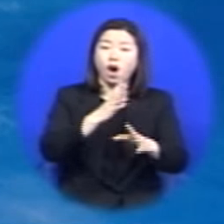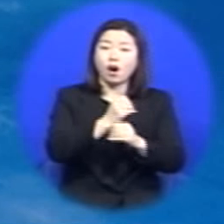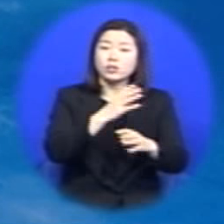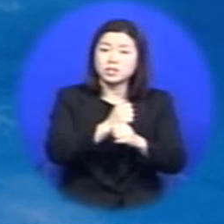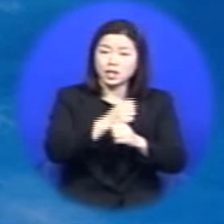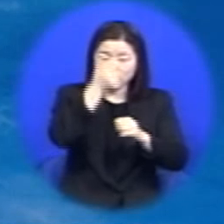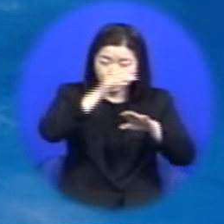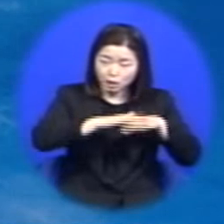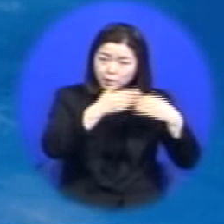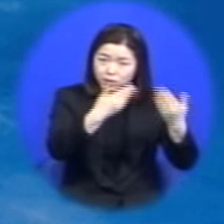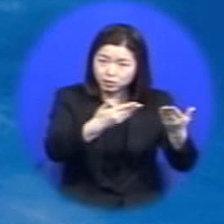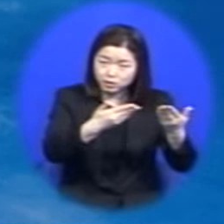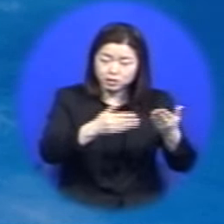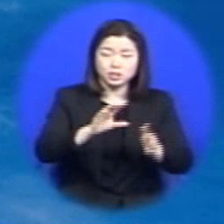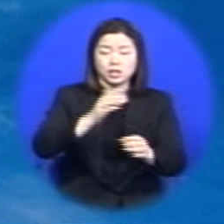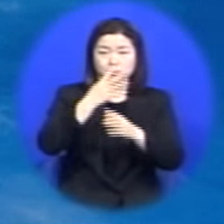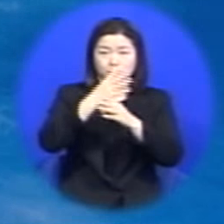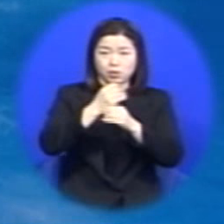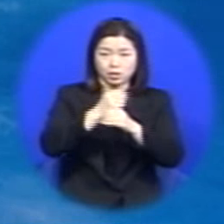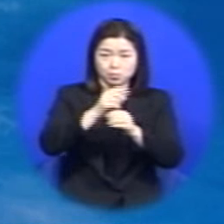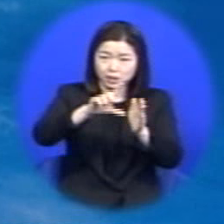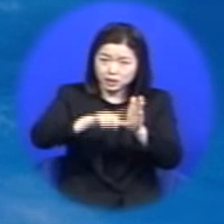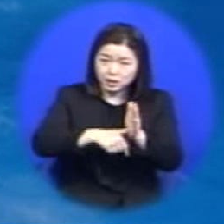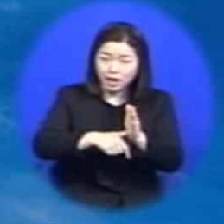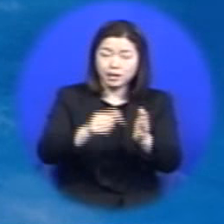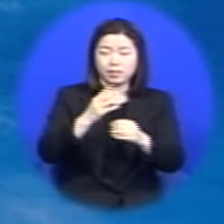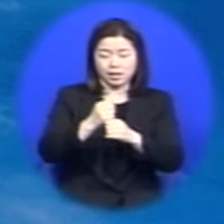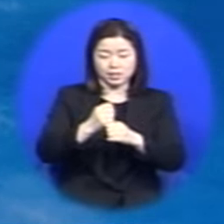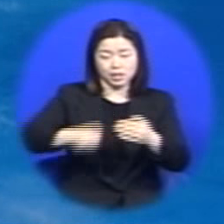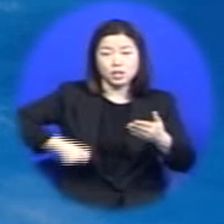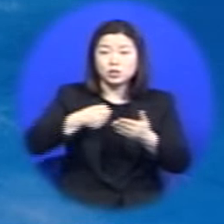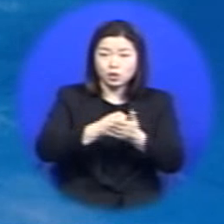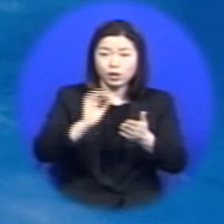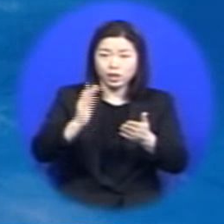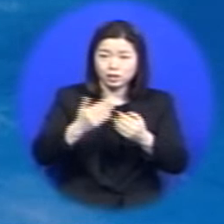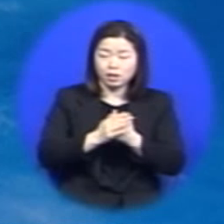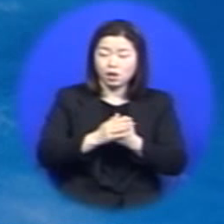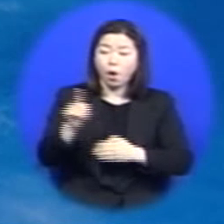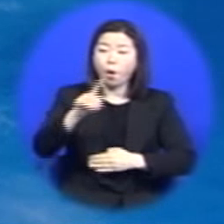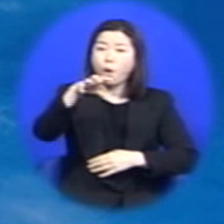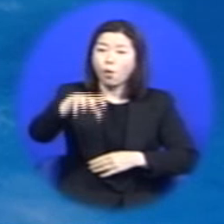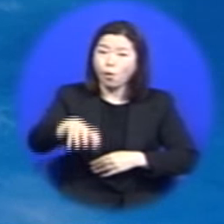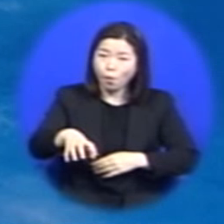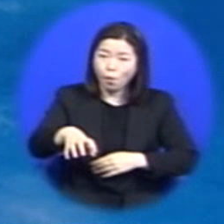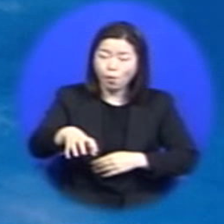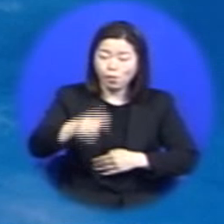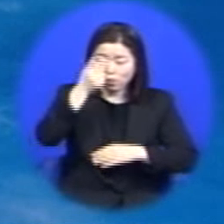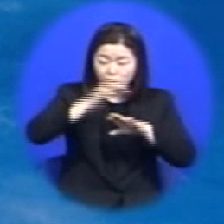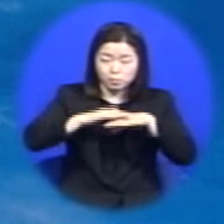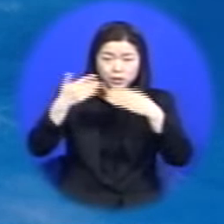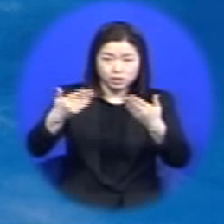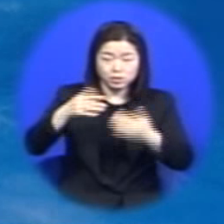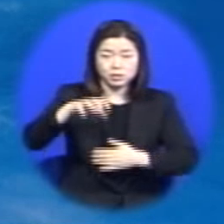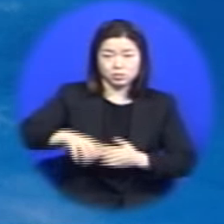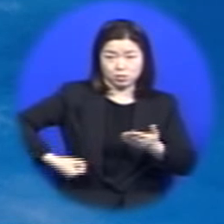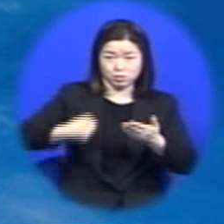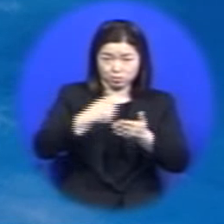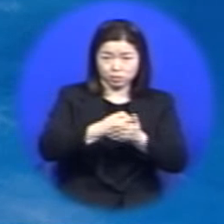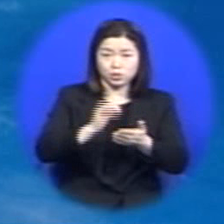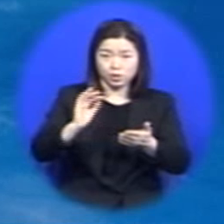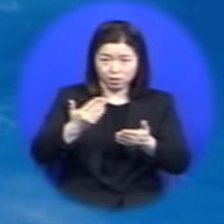드릴지, 예배 드리는 시간, 날짜를 정해야죠. 어디서 예배 드릴지, 장소 결정해야